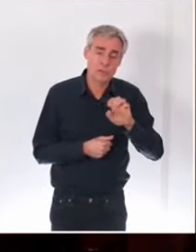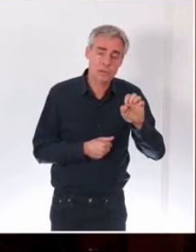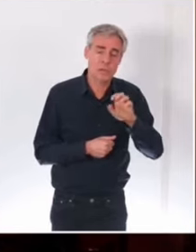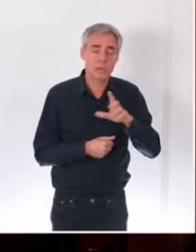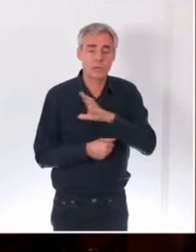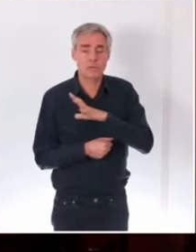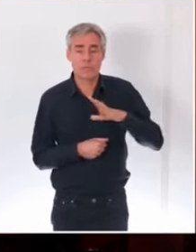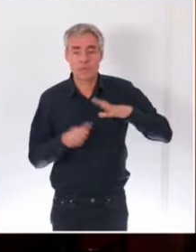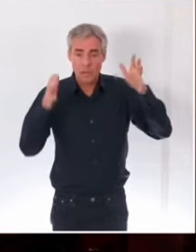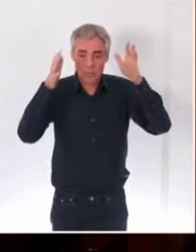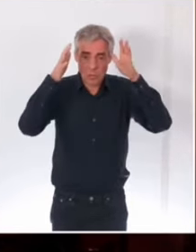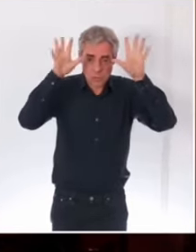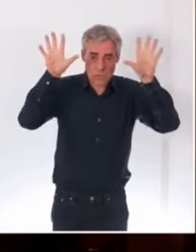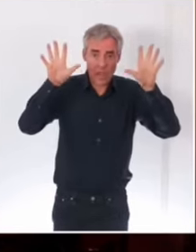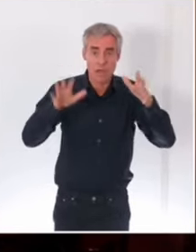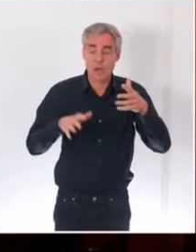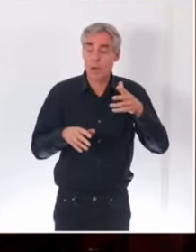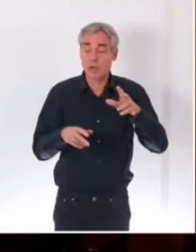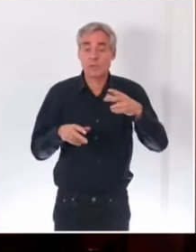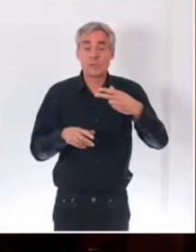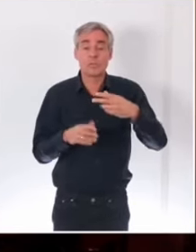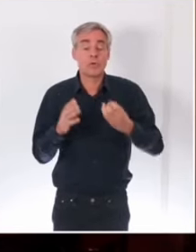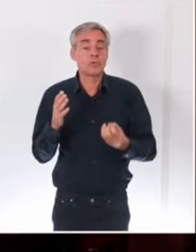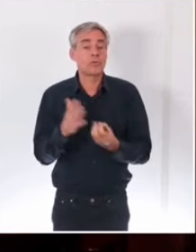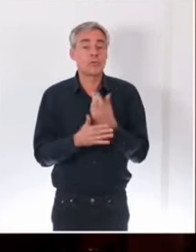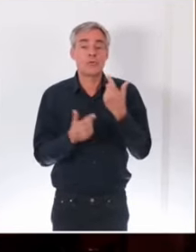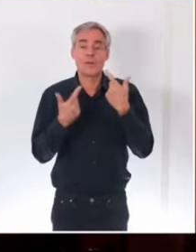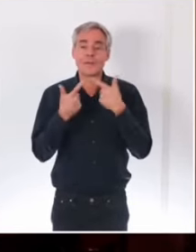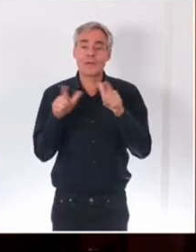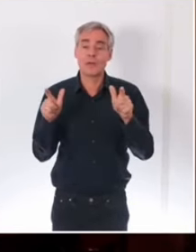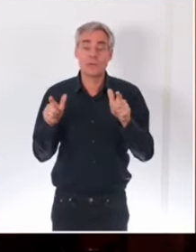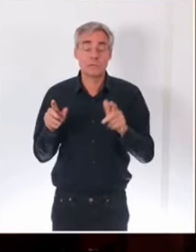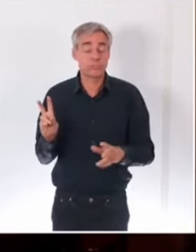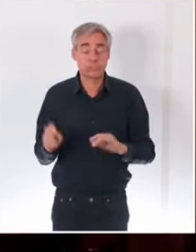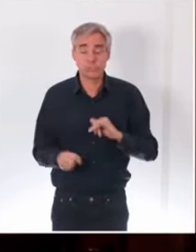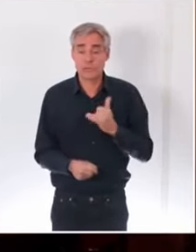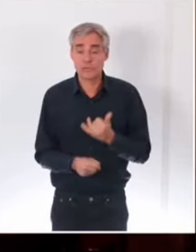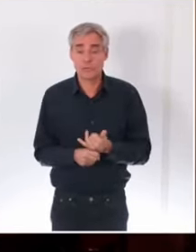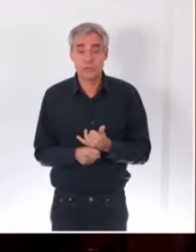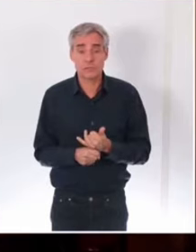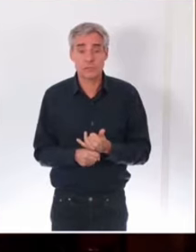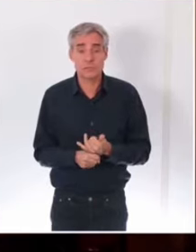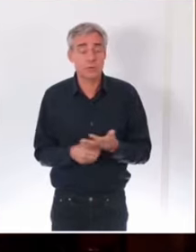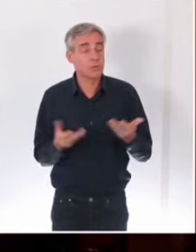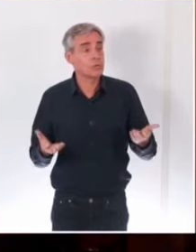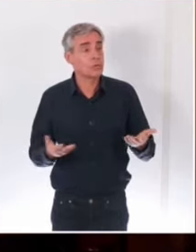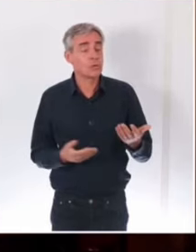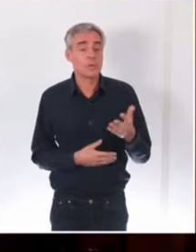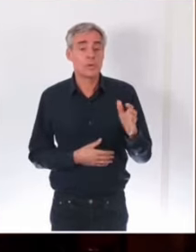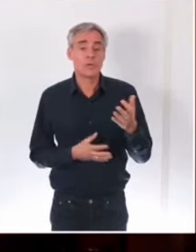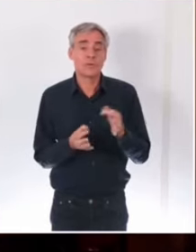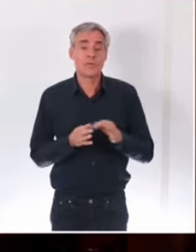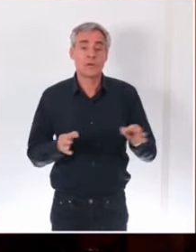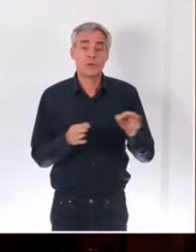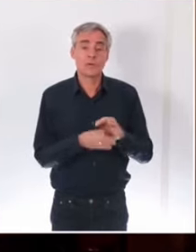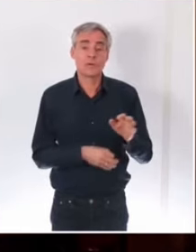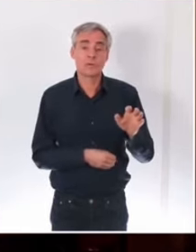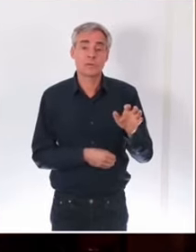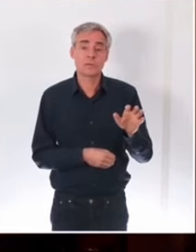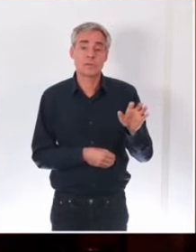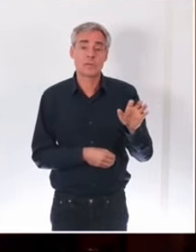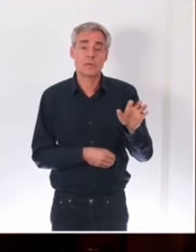comme quasi néolibéraux. Alors que, vous le savez, nous sommes le pays d'Europe avec la fiscalité